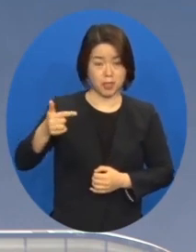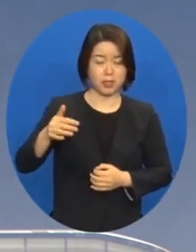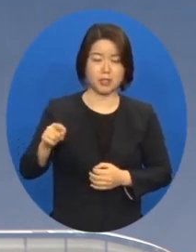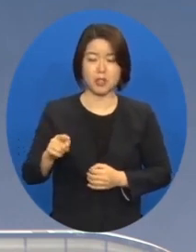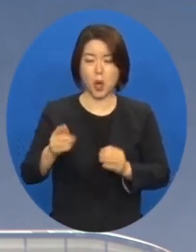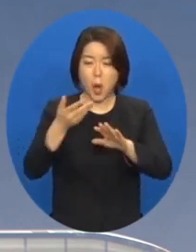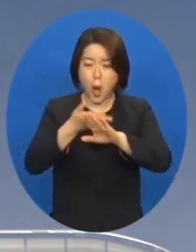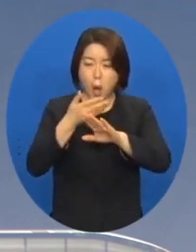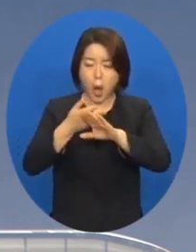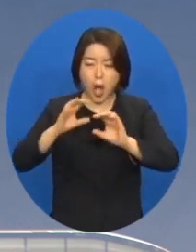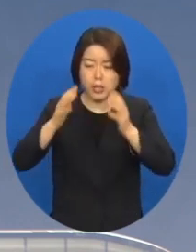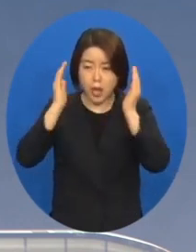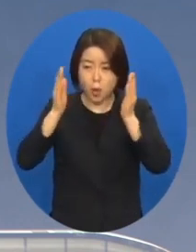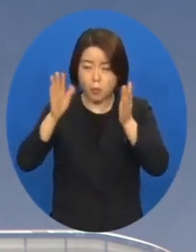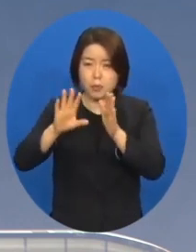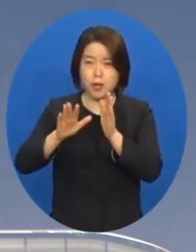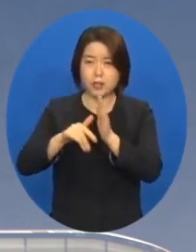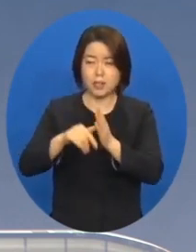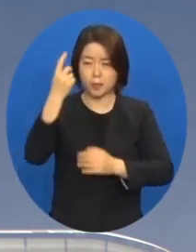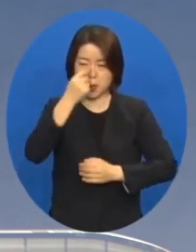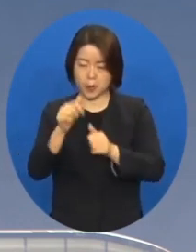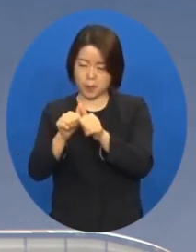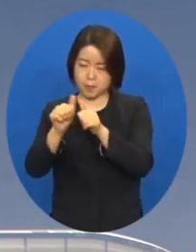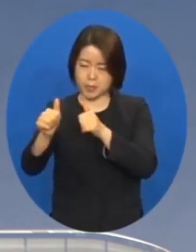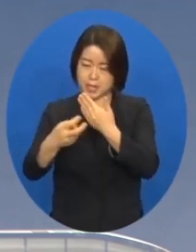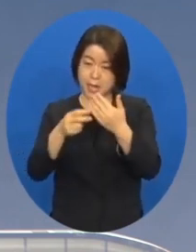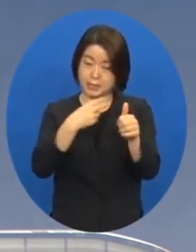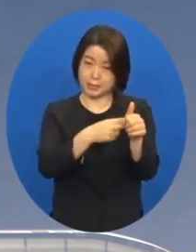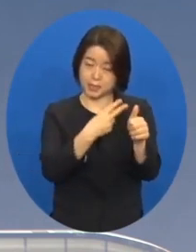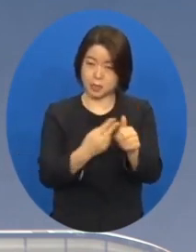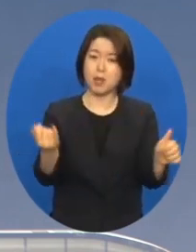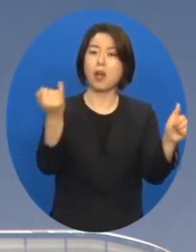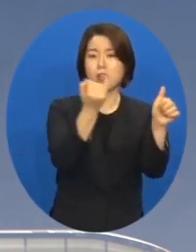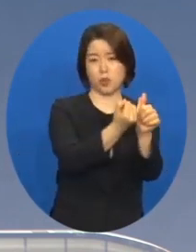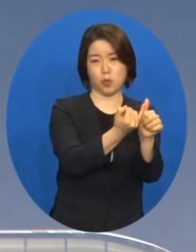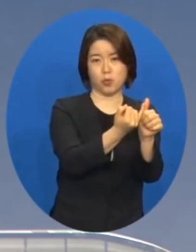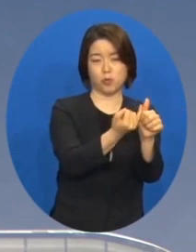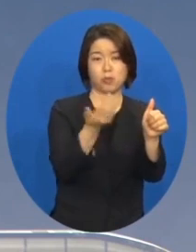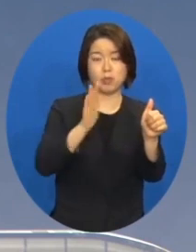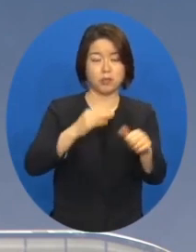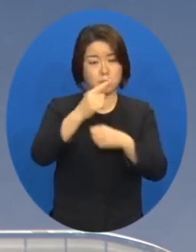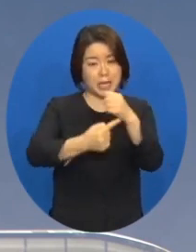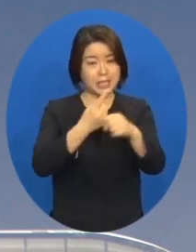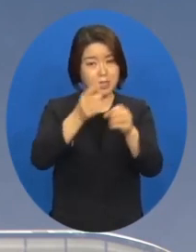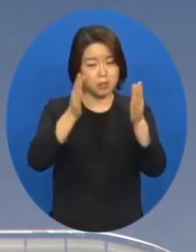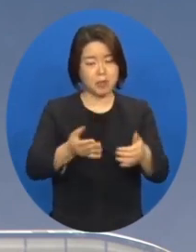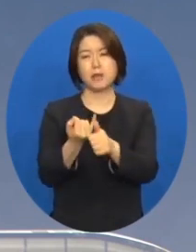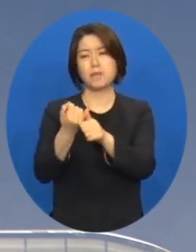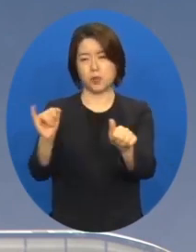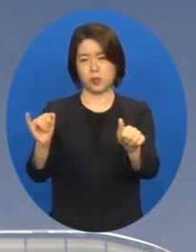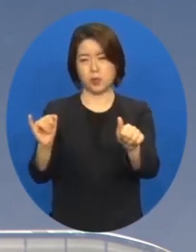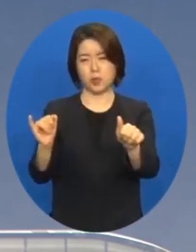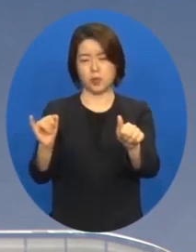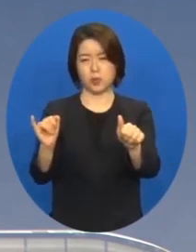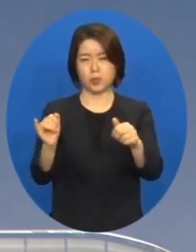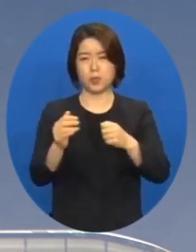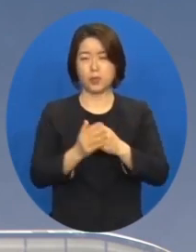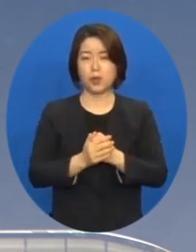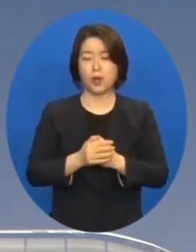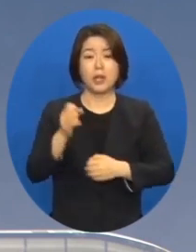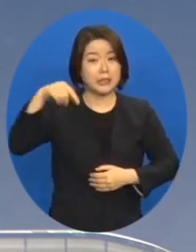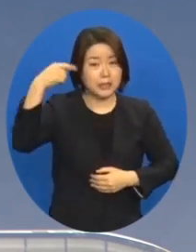잘생긴 의사와 결혼을 했습니다. 그러나 1년 만에 이혼을 했습니다. 그리고 그녀는